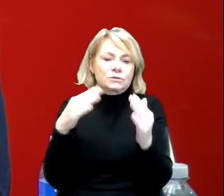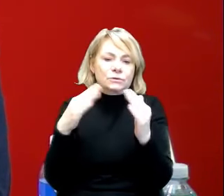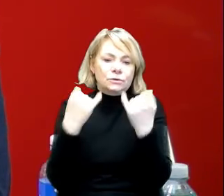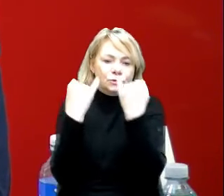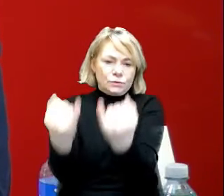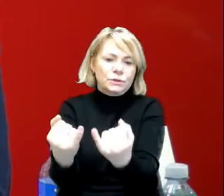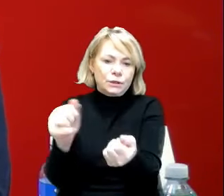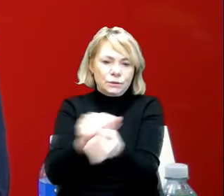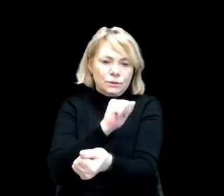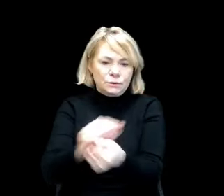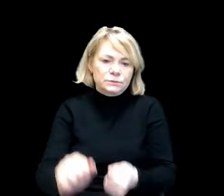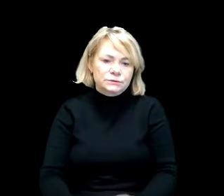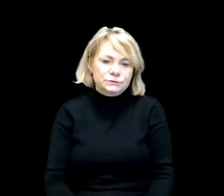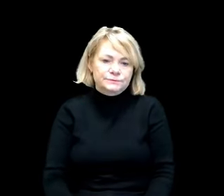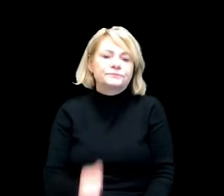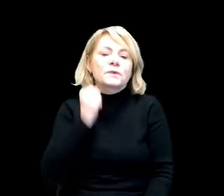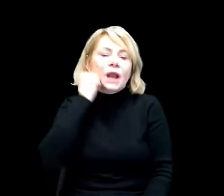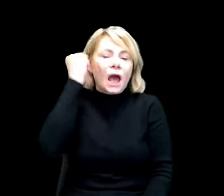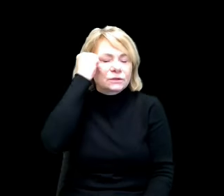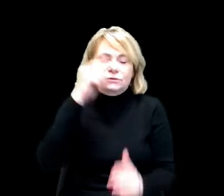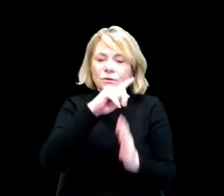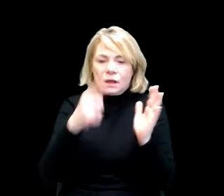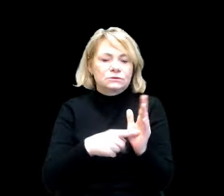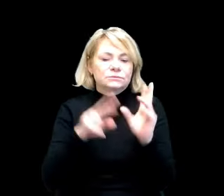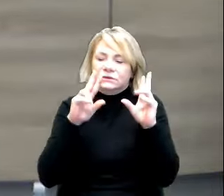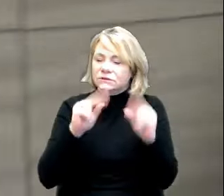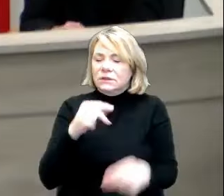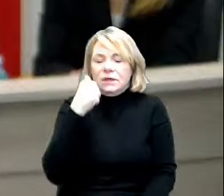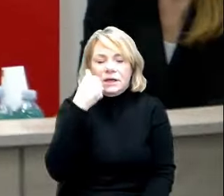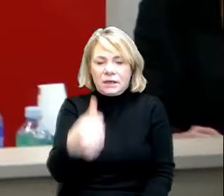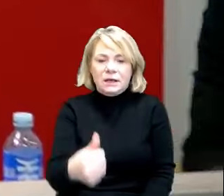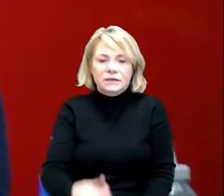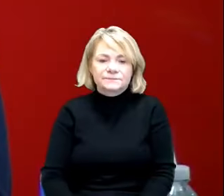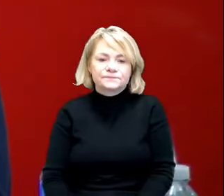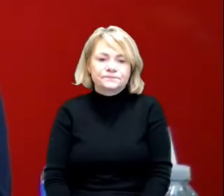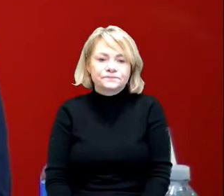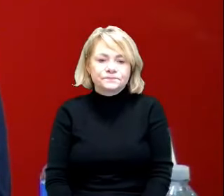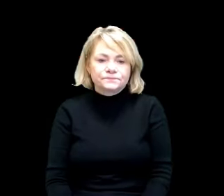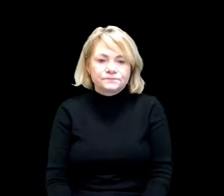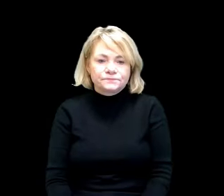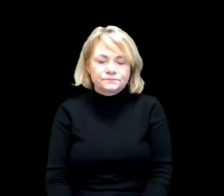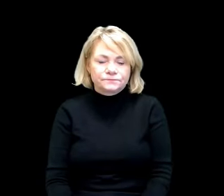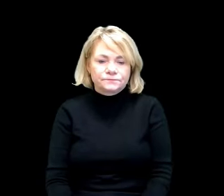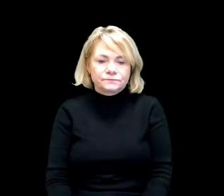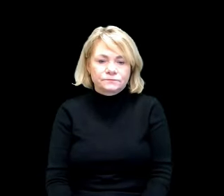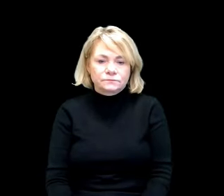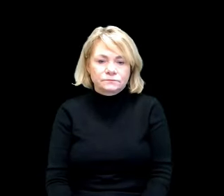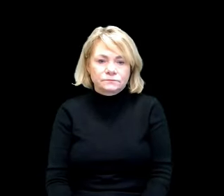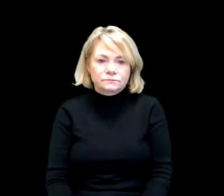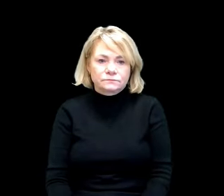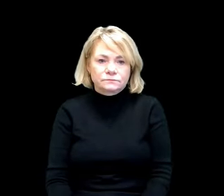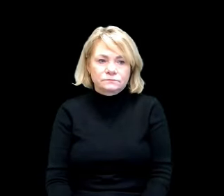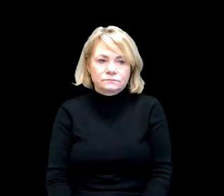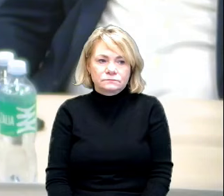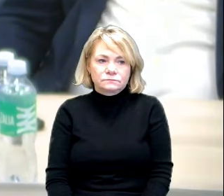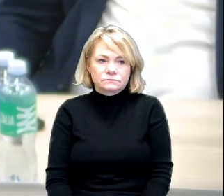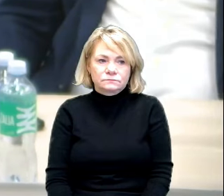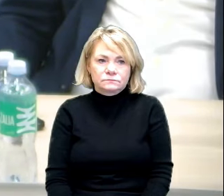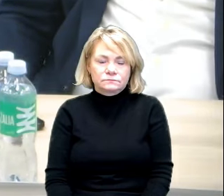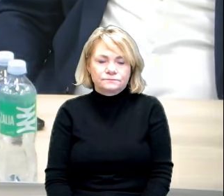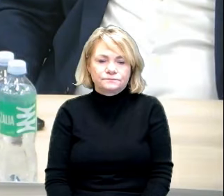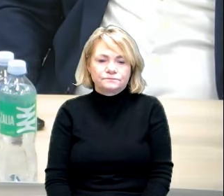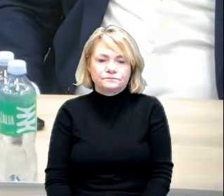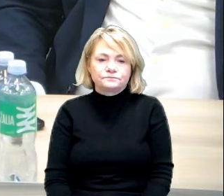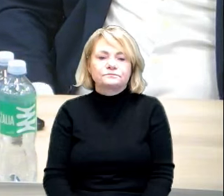už klausimą klausimas geras kitas klausimas taip ir klausimas mere jum kurį